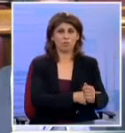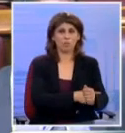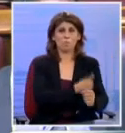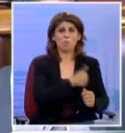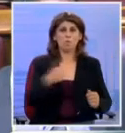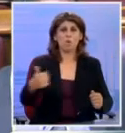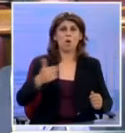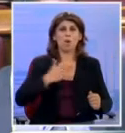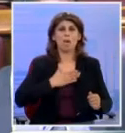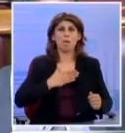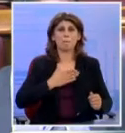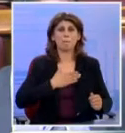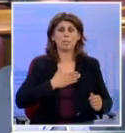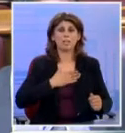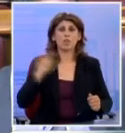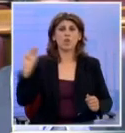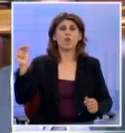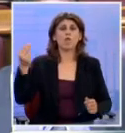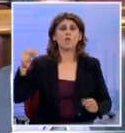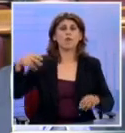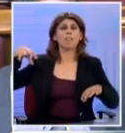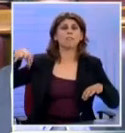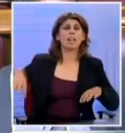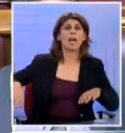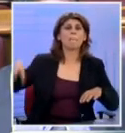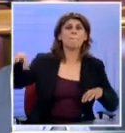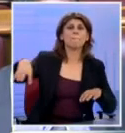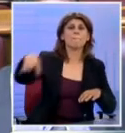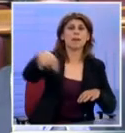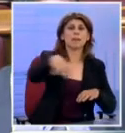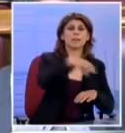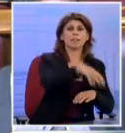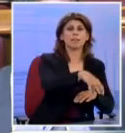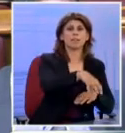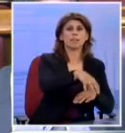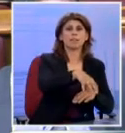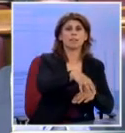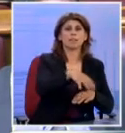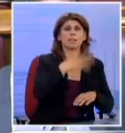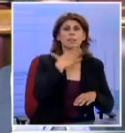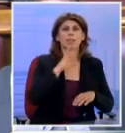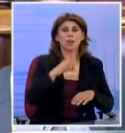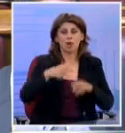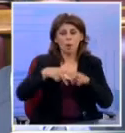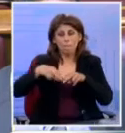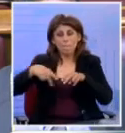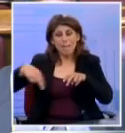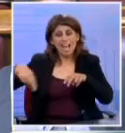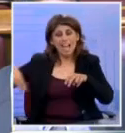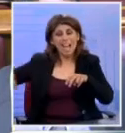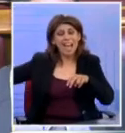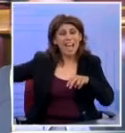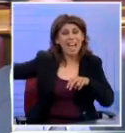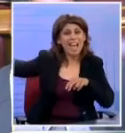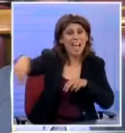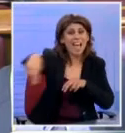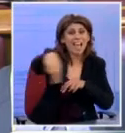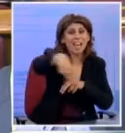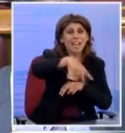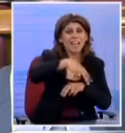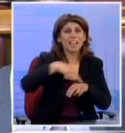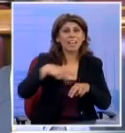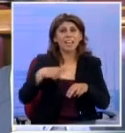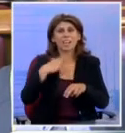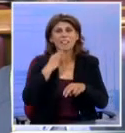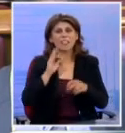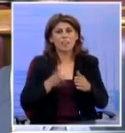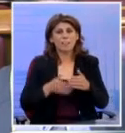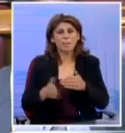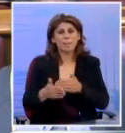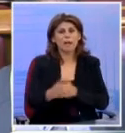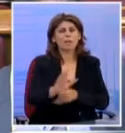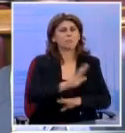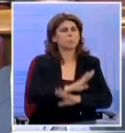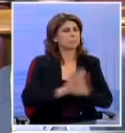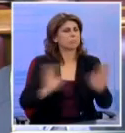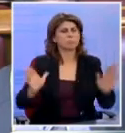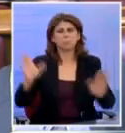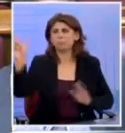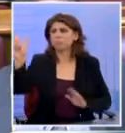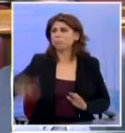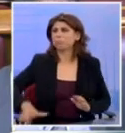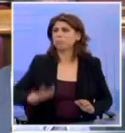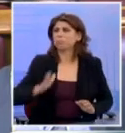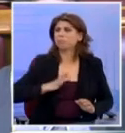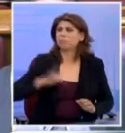εμείς, οι βουλευτές της επαρχίας, που δια της περιπατητικής, κύριε Πρωθυπουργέ, δηλαδή της αδιαμεσολάβητης σχέσης με τον